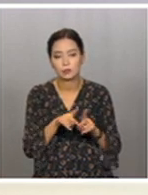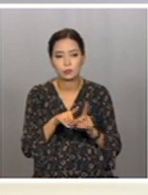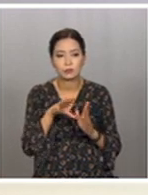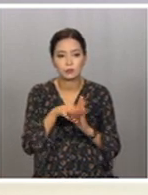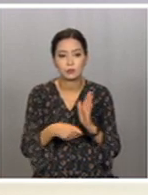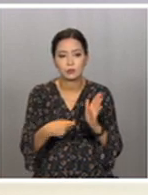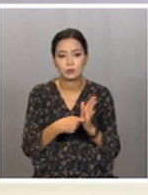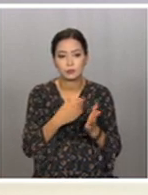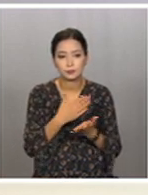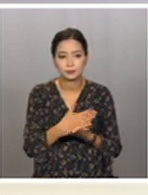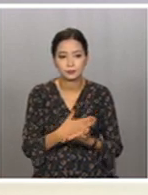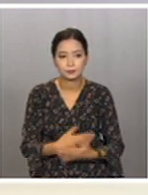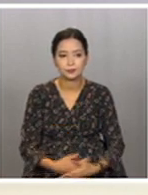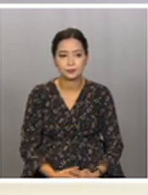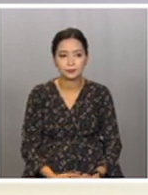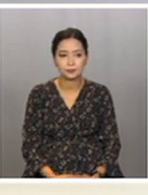қосылады.